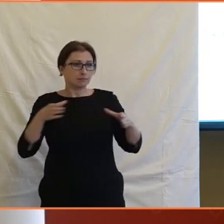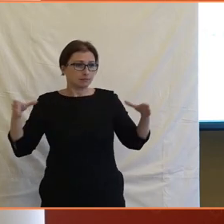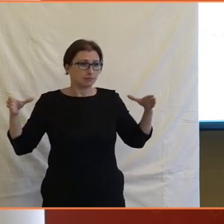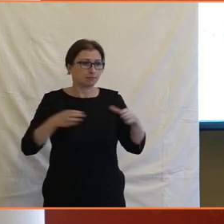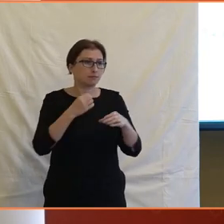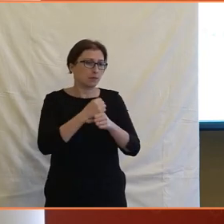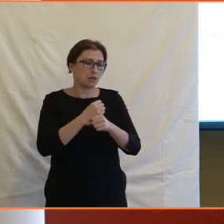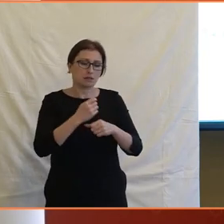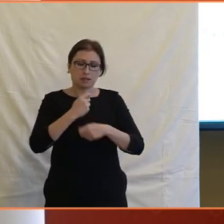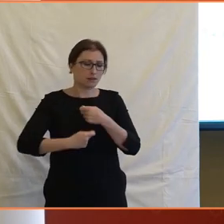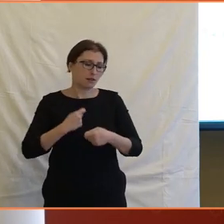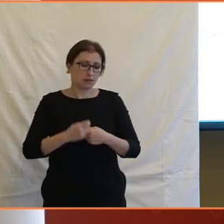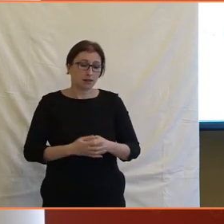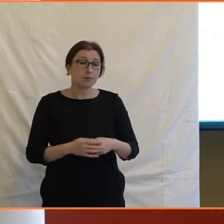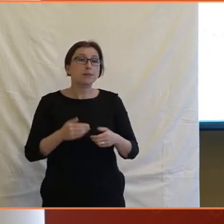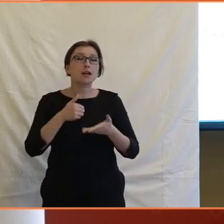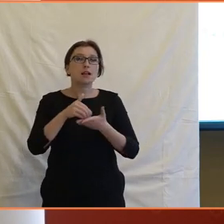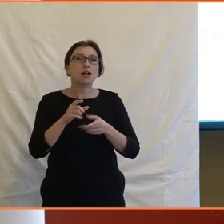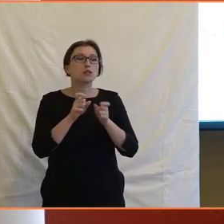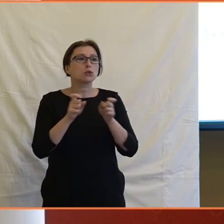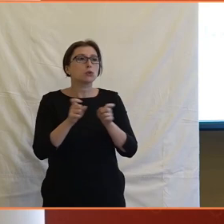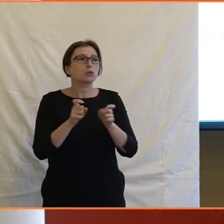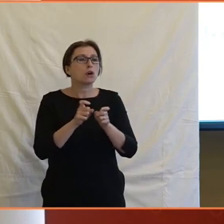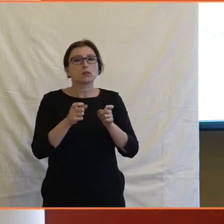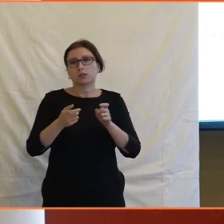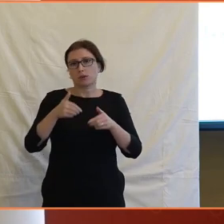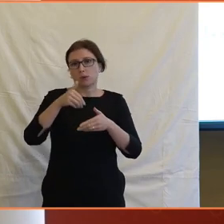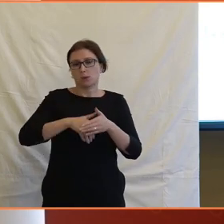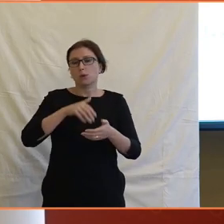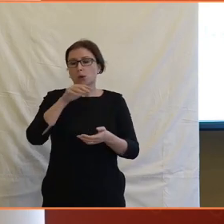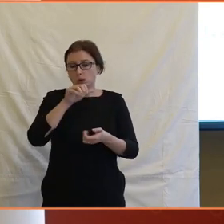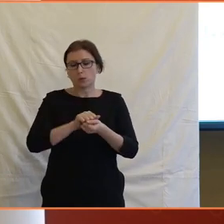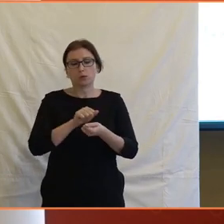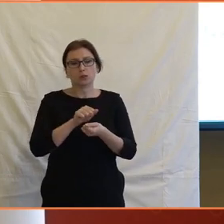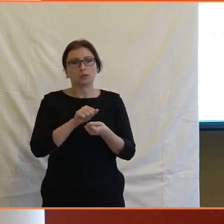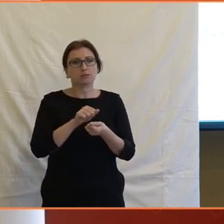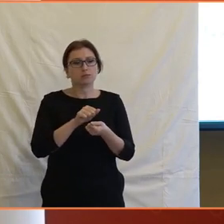Další příčina zaostávání je zcela určitě